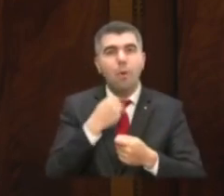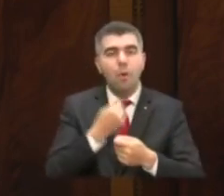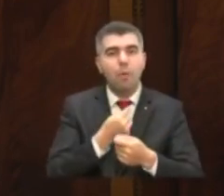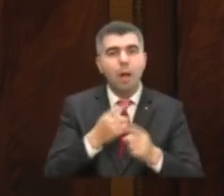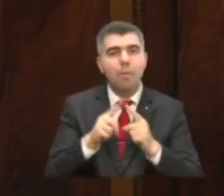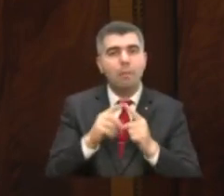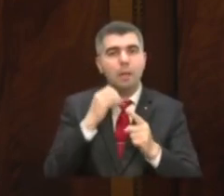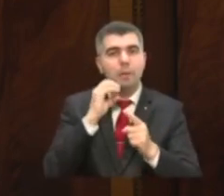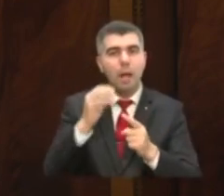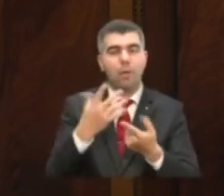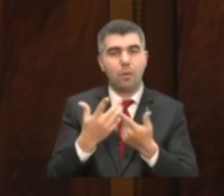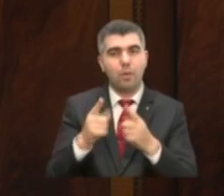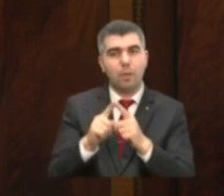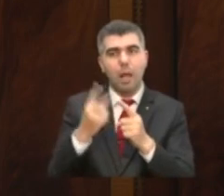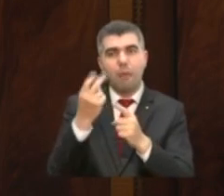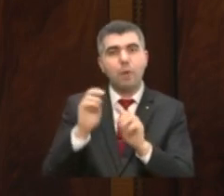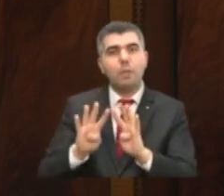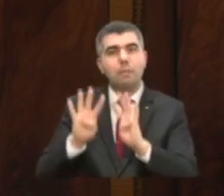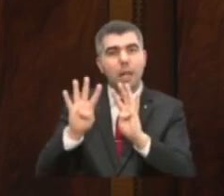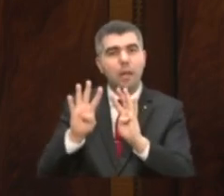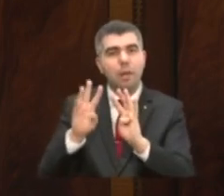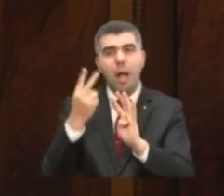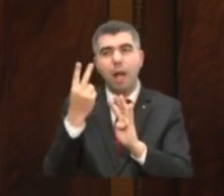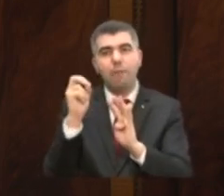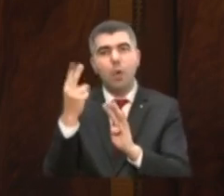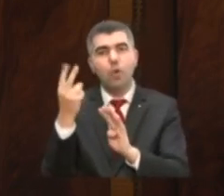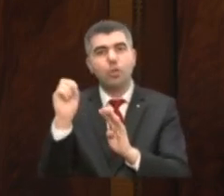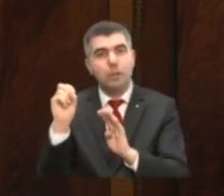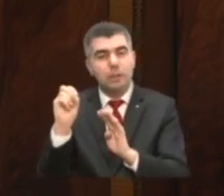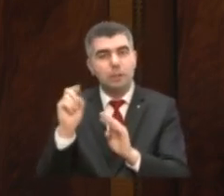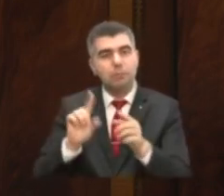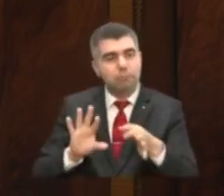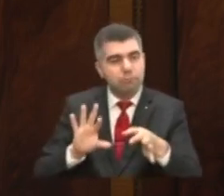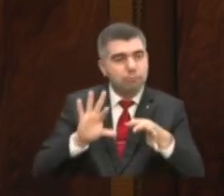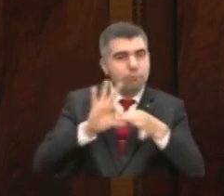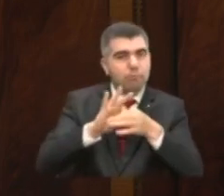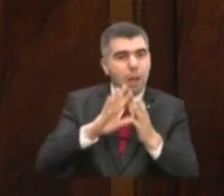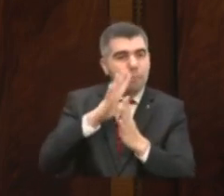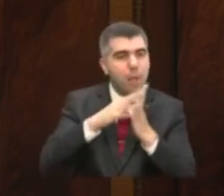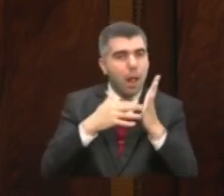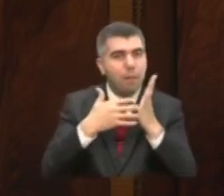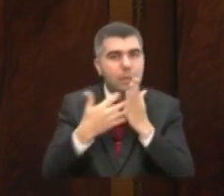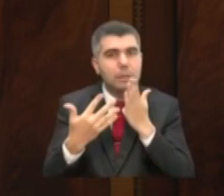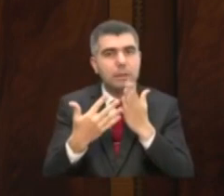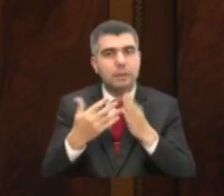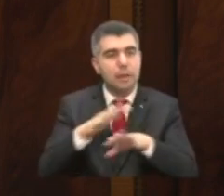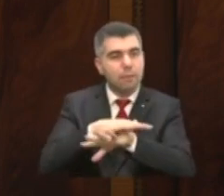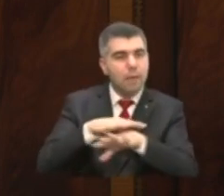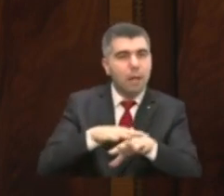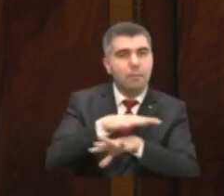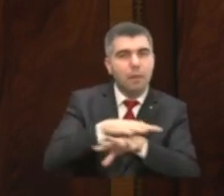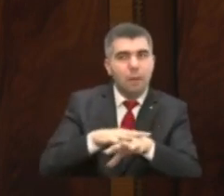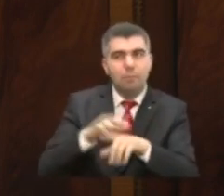الدولة والجهات 2018-2022، ومآل البرامج والتعاقدات الجهوية في اتجاه تفعيل دور الجهوية المتقدمة في مجال